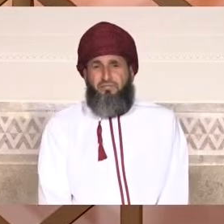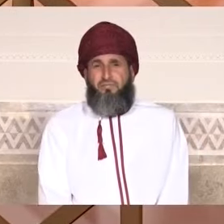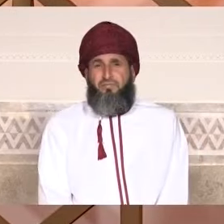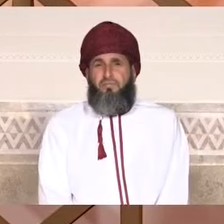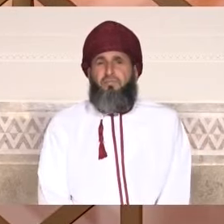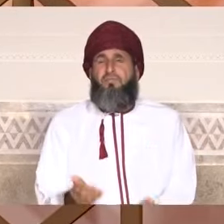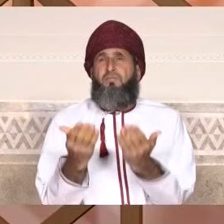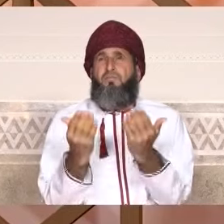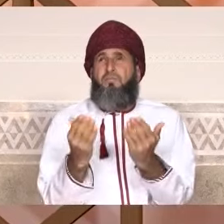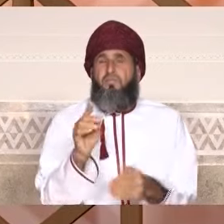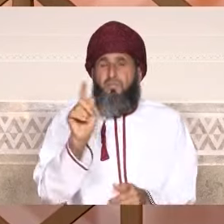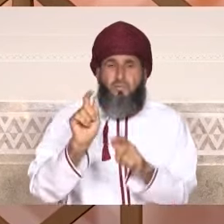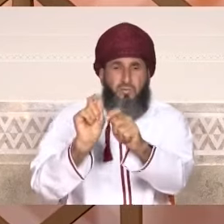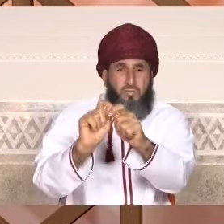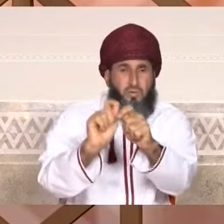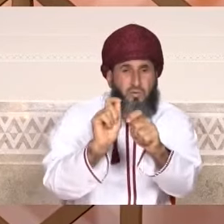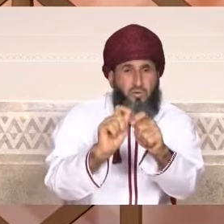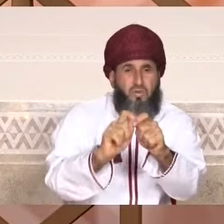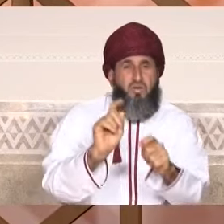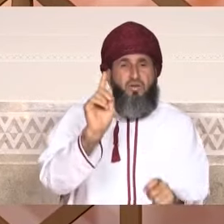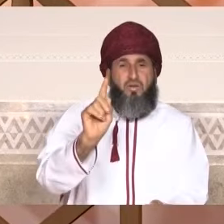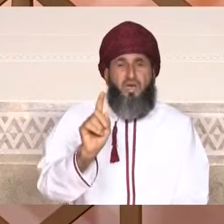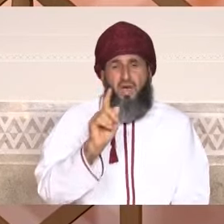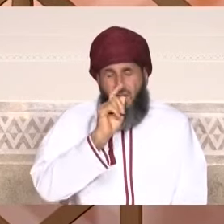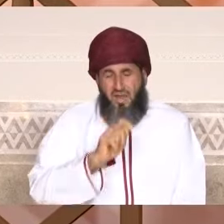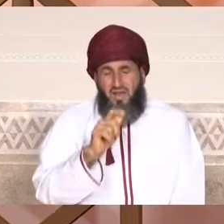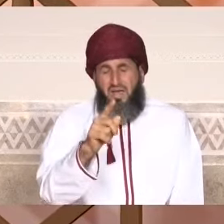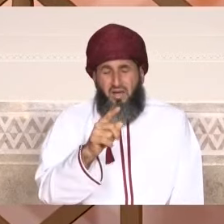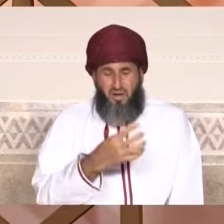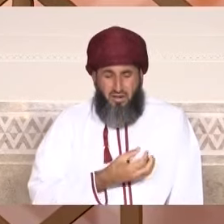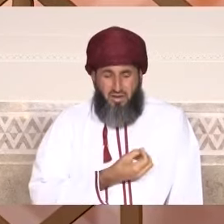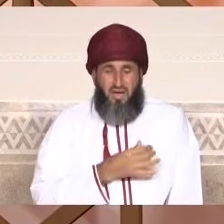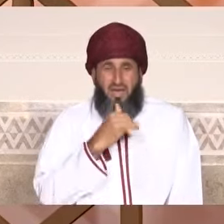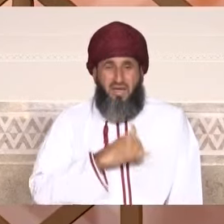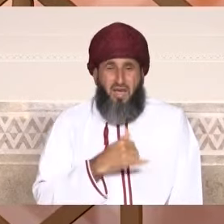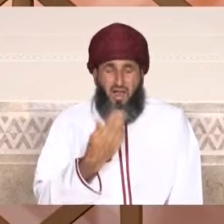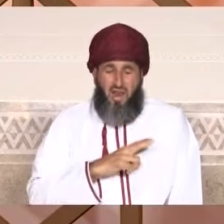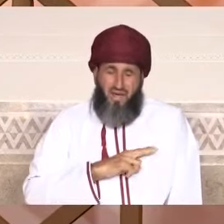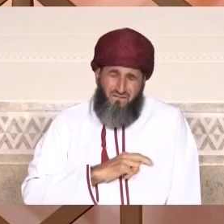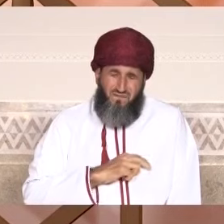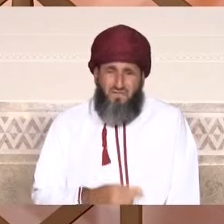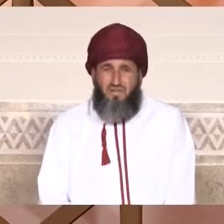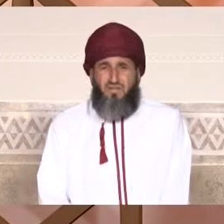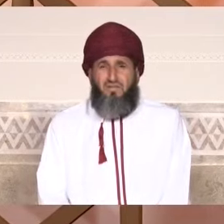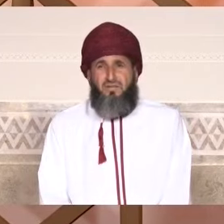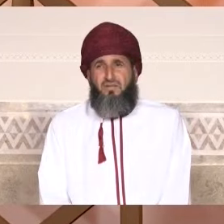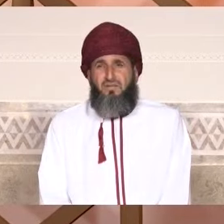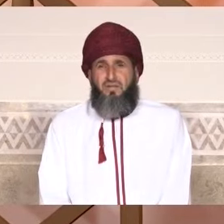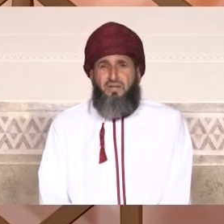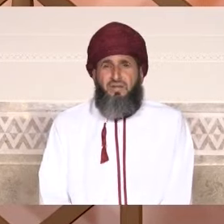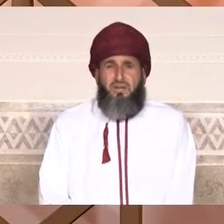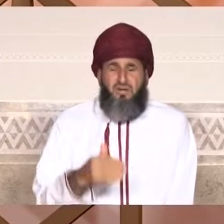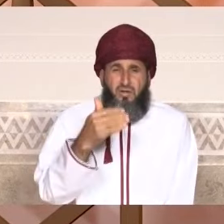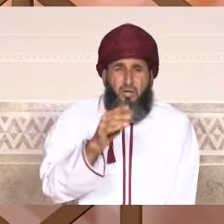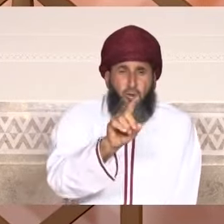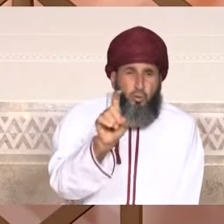الله تعالى أن تكون هذه النصيحة مفيدة له، تعالج القضية القلبية والعاطفية. طيب، بعد